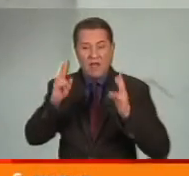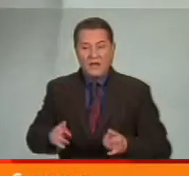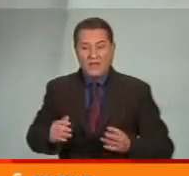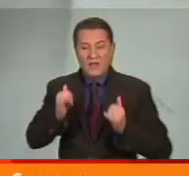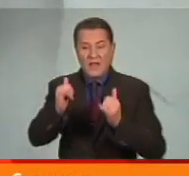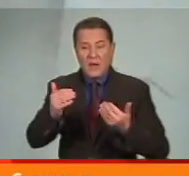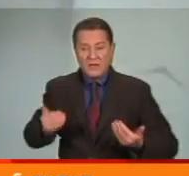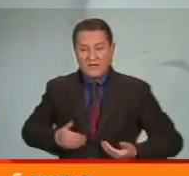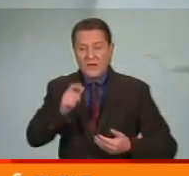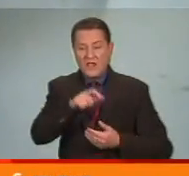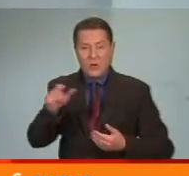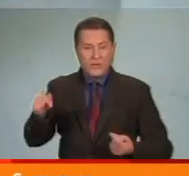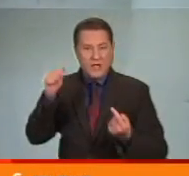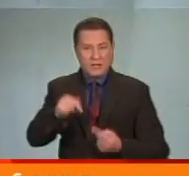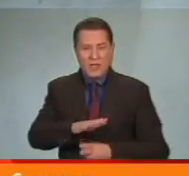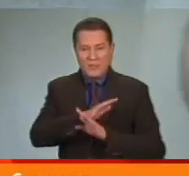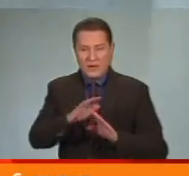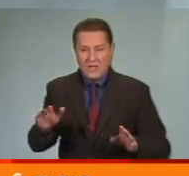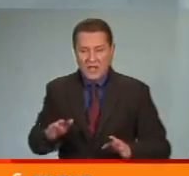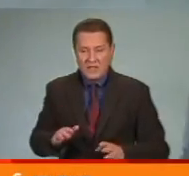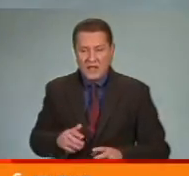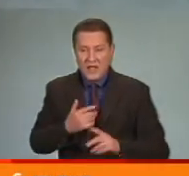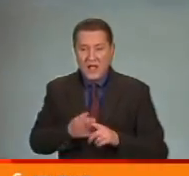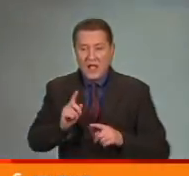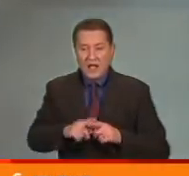людей непридатна. Відмітно кожного року, де,